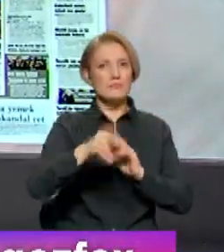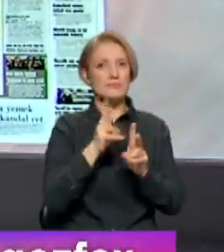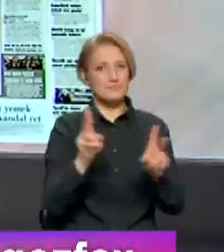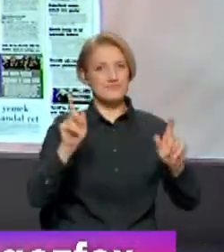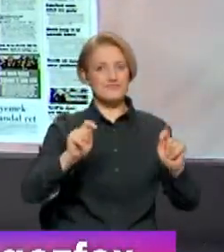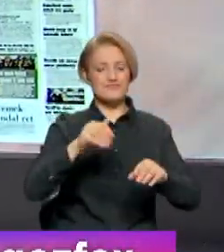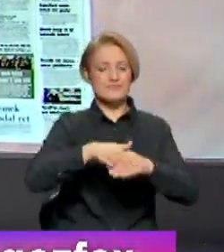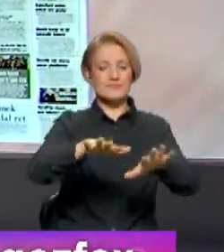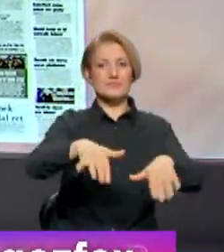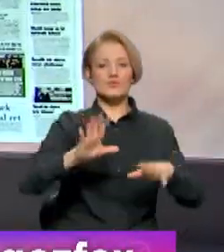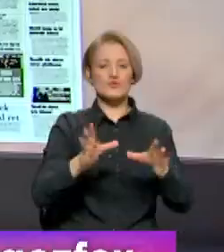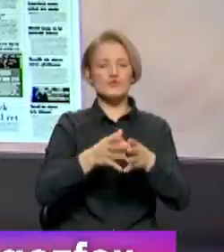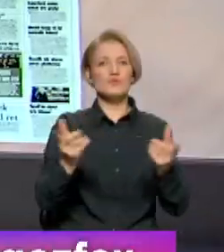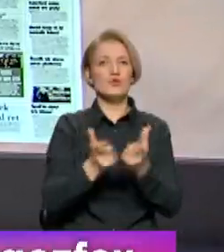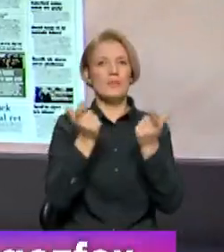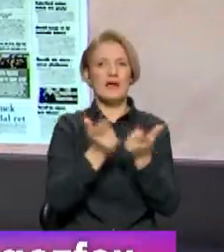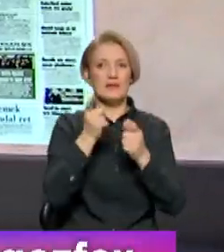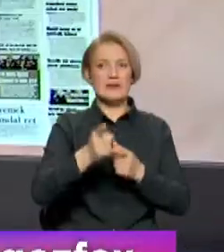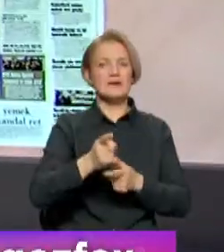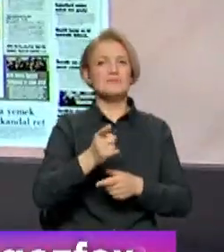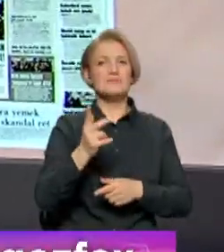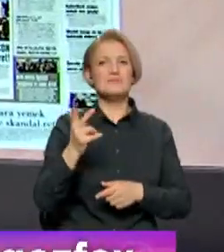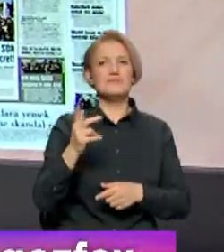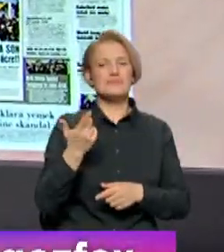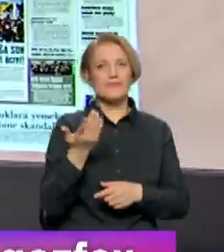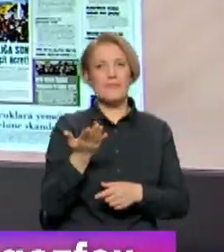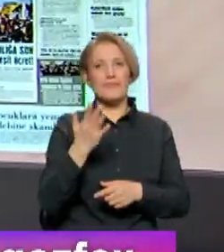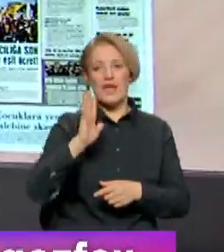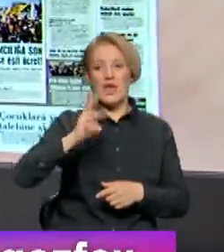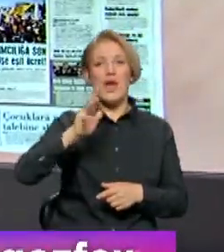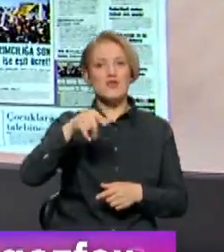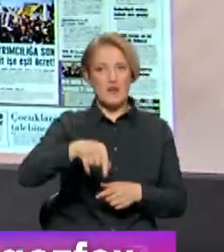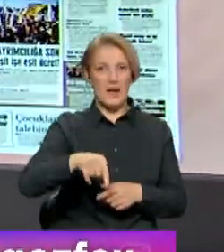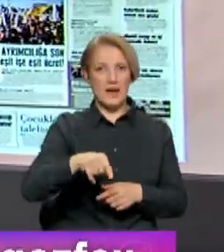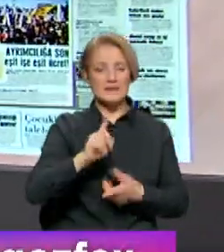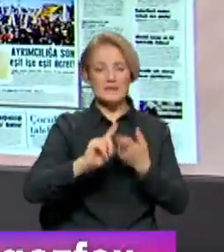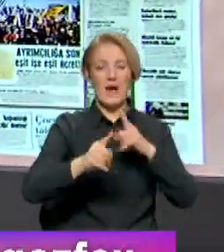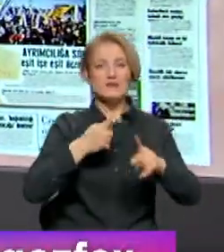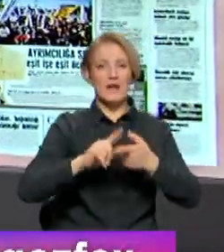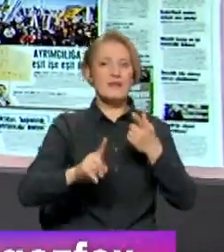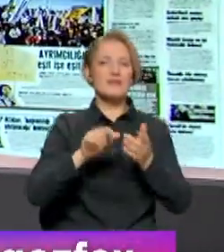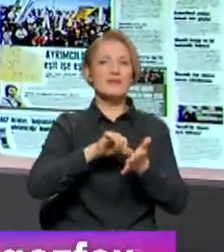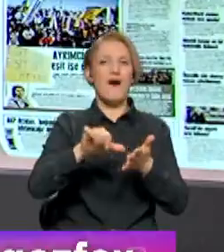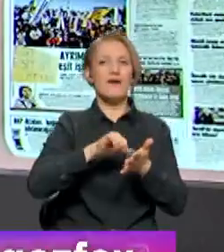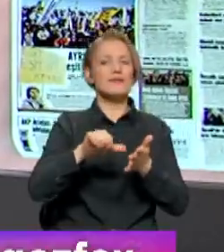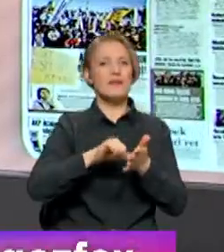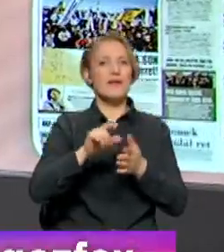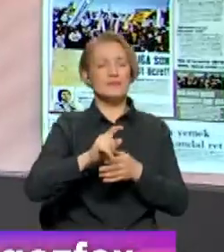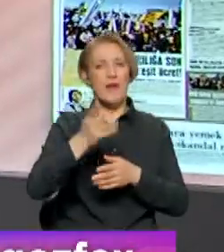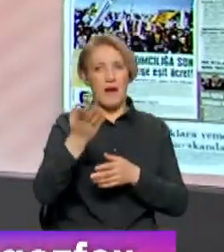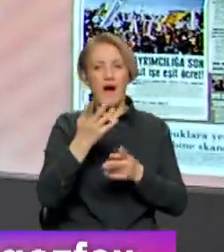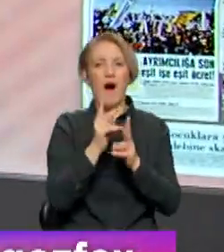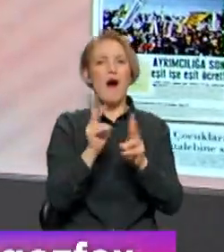sonra meclisteki Grup toplantılarında damga vuran hani böyle geleceğe de siyaset tarihine de damga vuracak